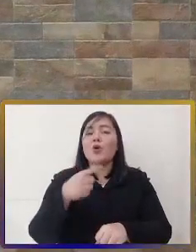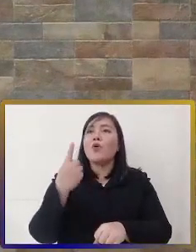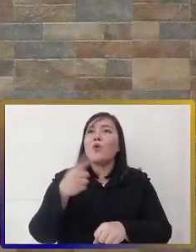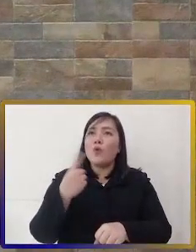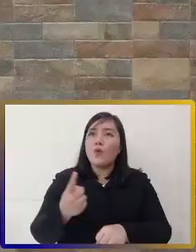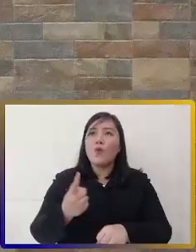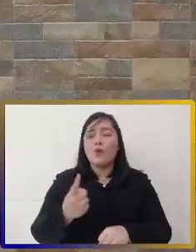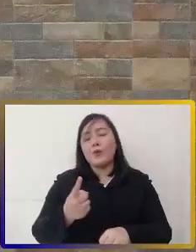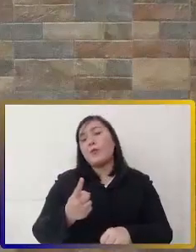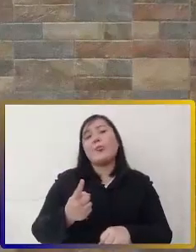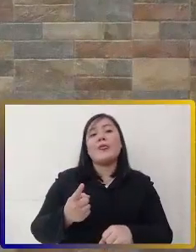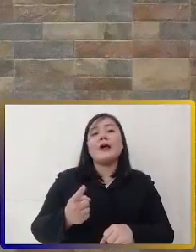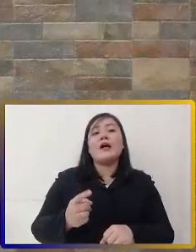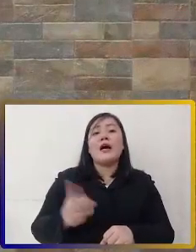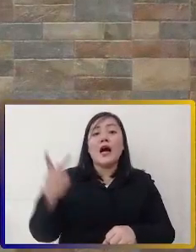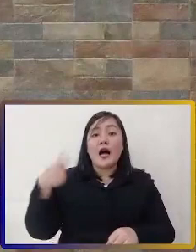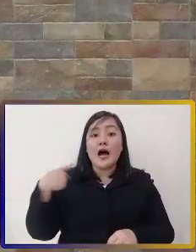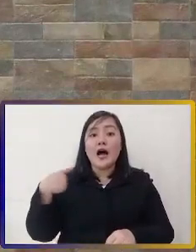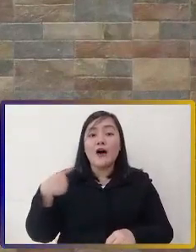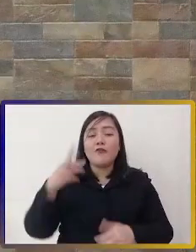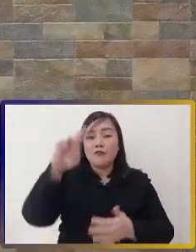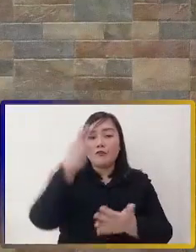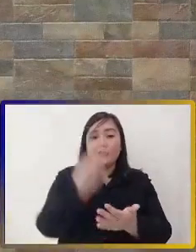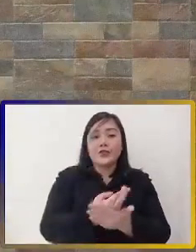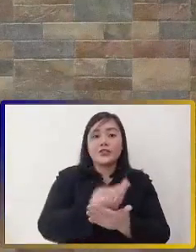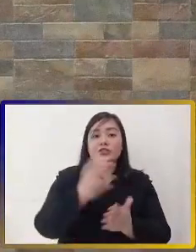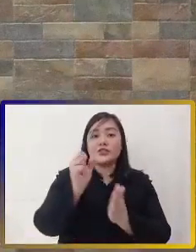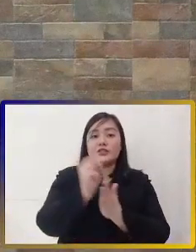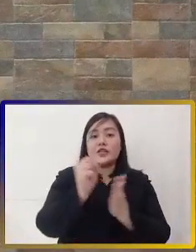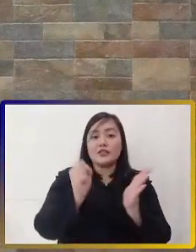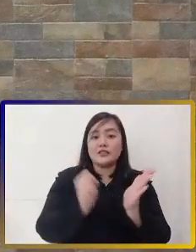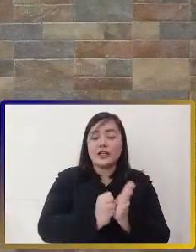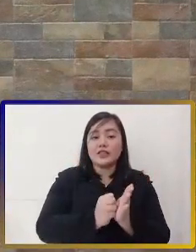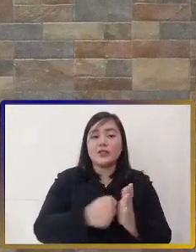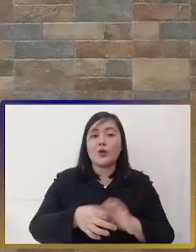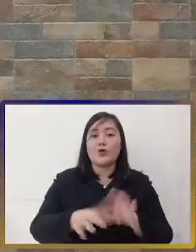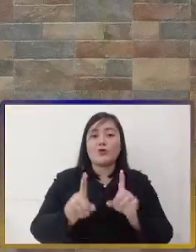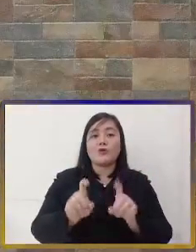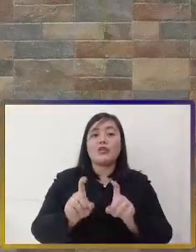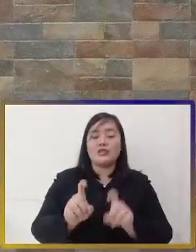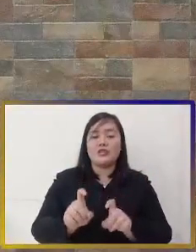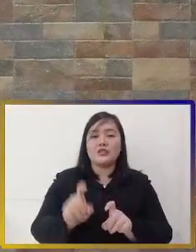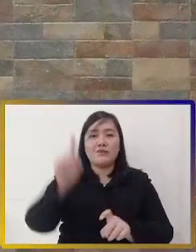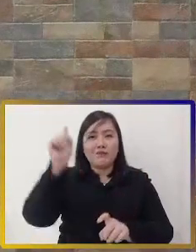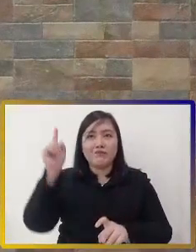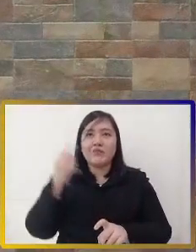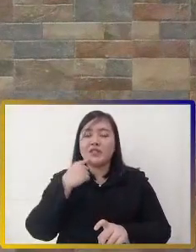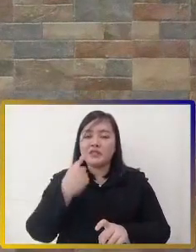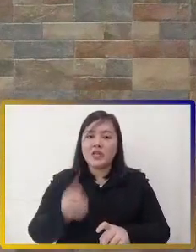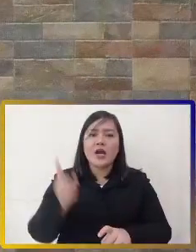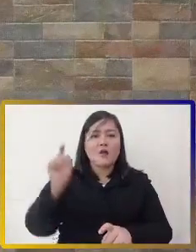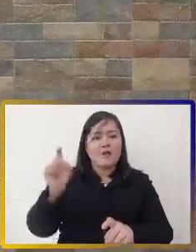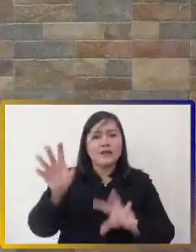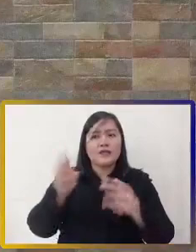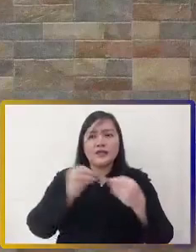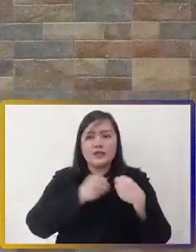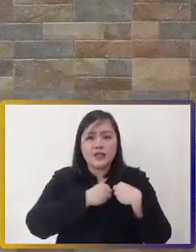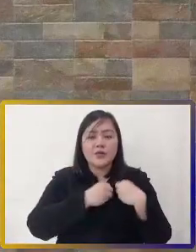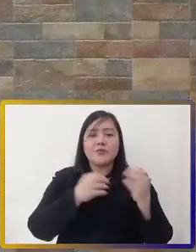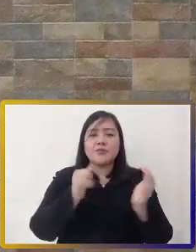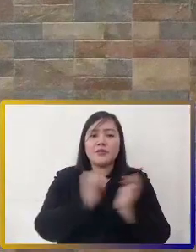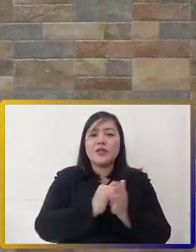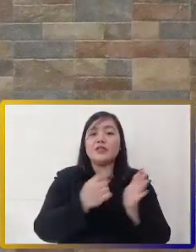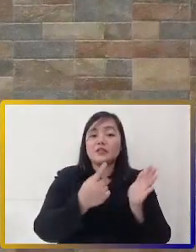historical test po na yon na nasa Matthew 16:18, dapat tanggapin ng karamihan sa ayaw man nila sa gusto na yon